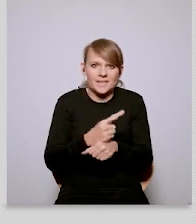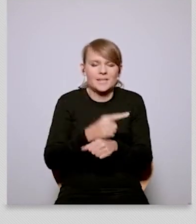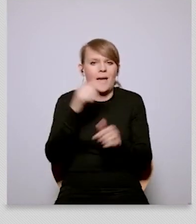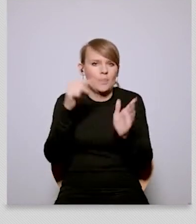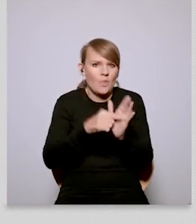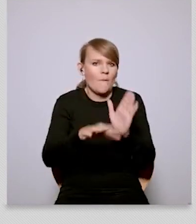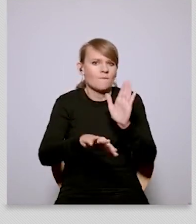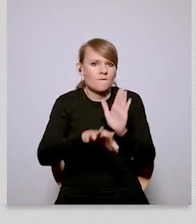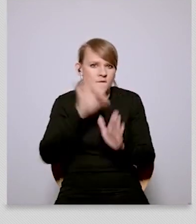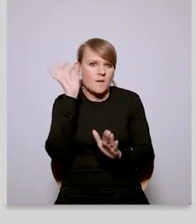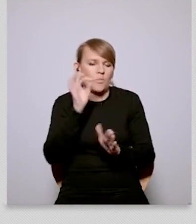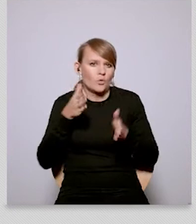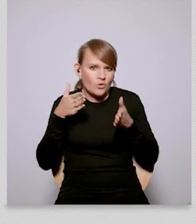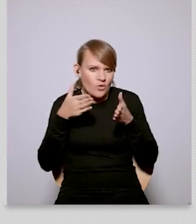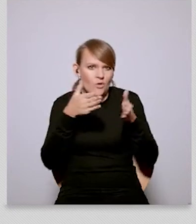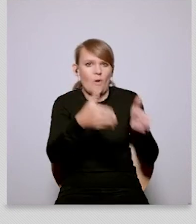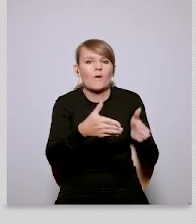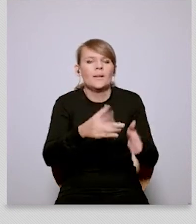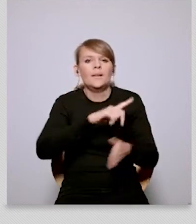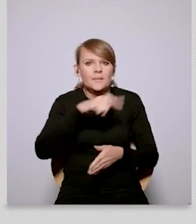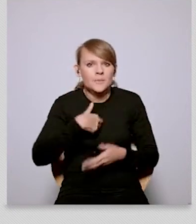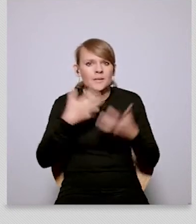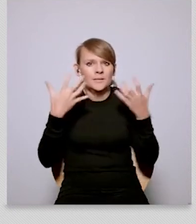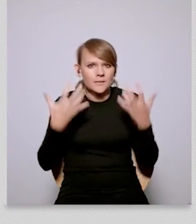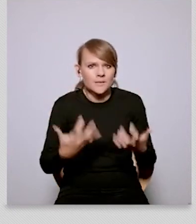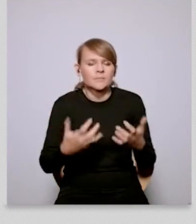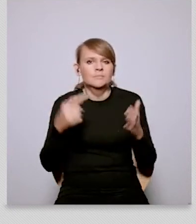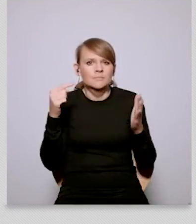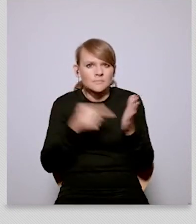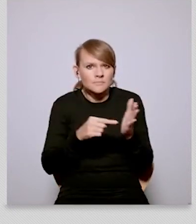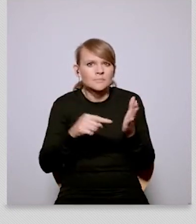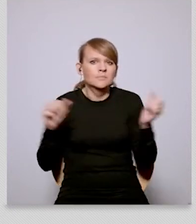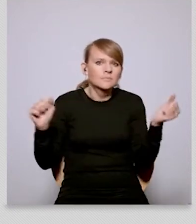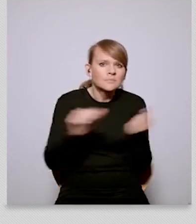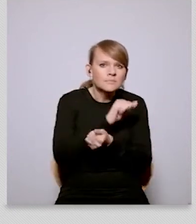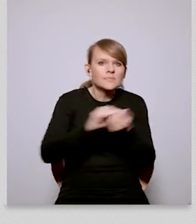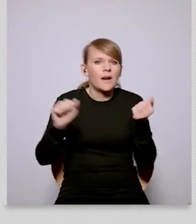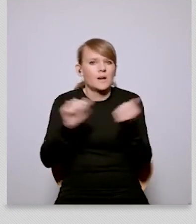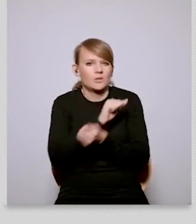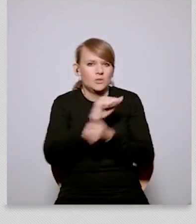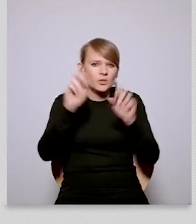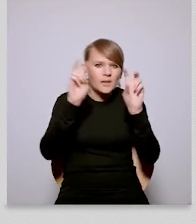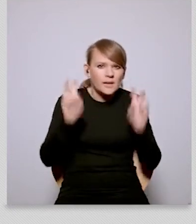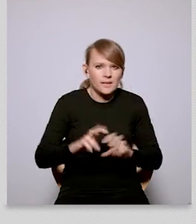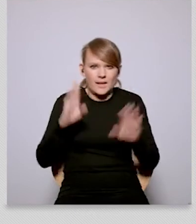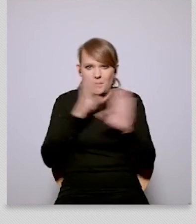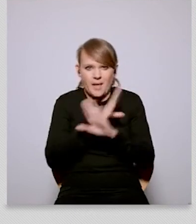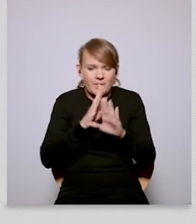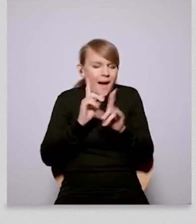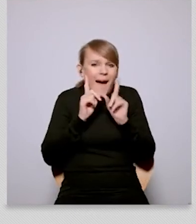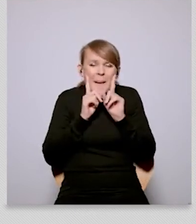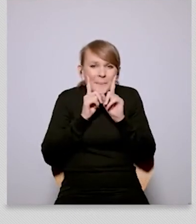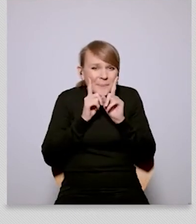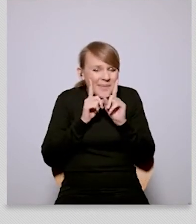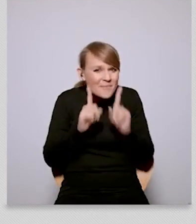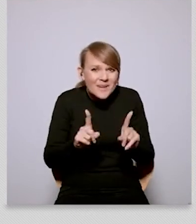tą drogą tak chcemy się zmierzyć z tym kryzysem klimatycznym a tak naprawdę to jest coś co nie jest naszym wyborem